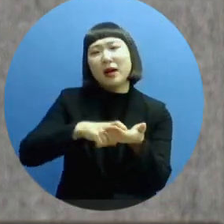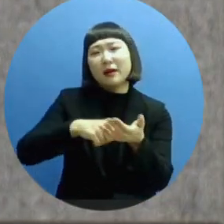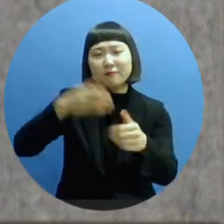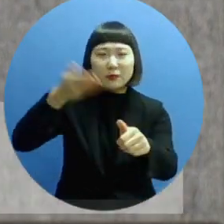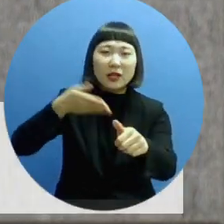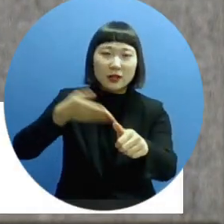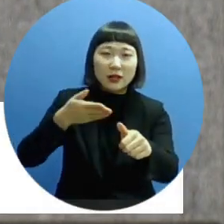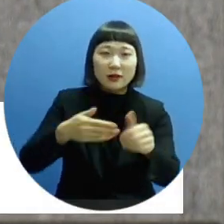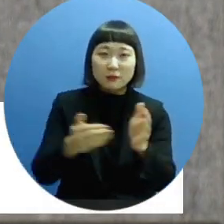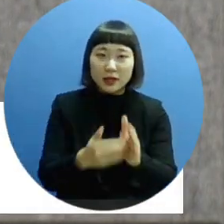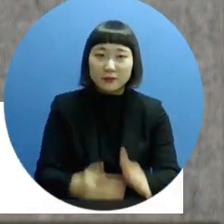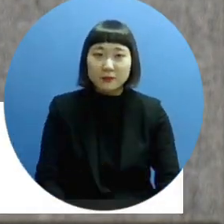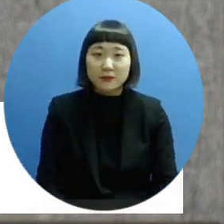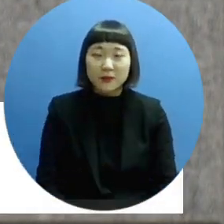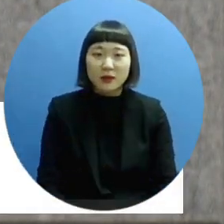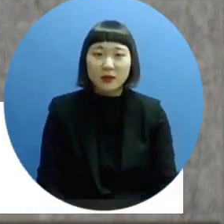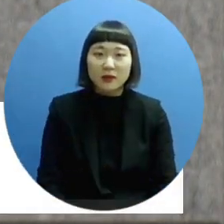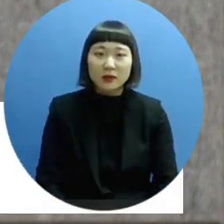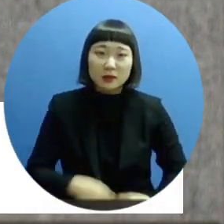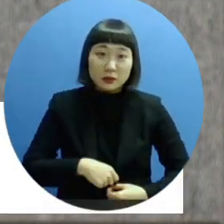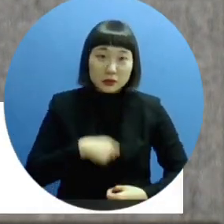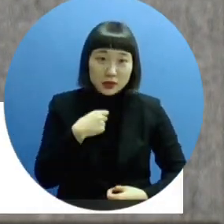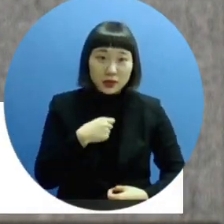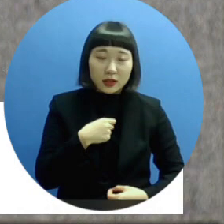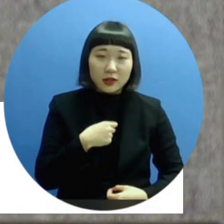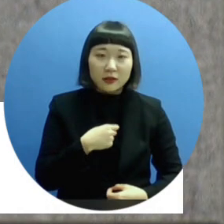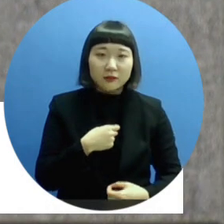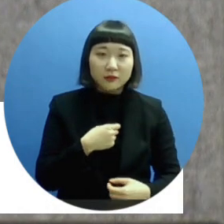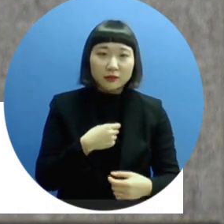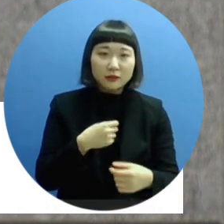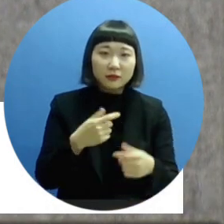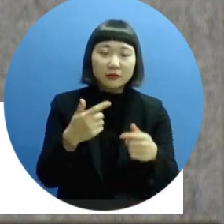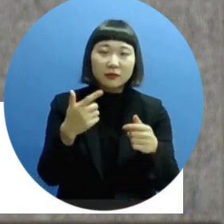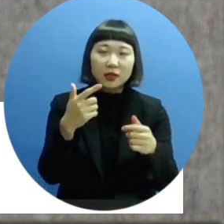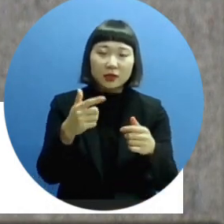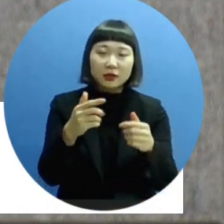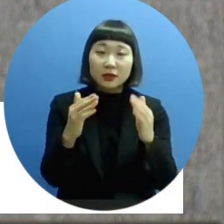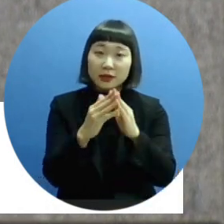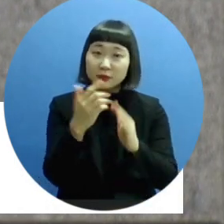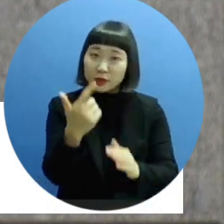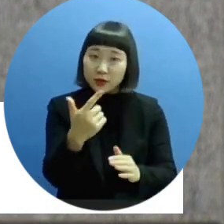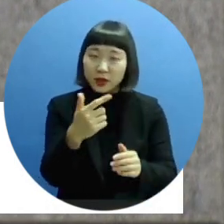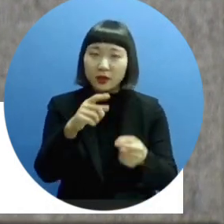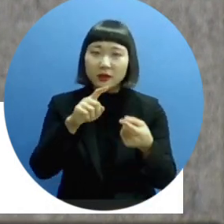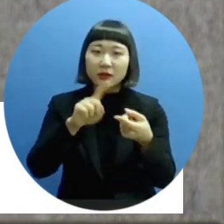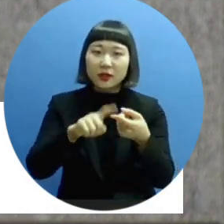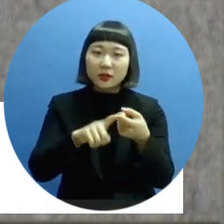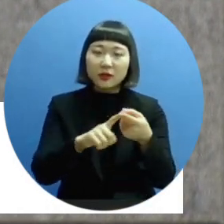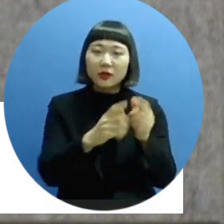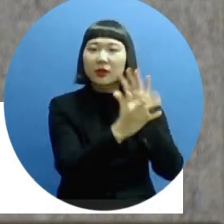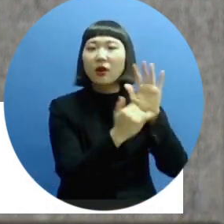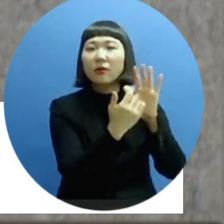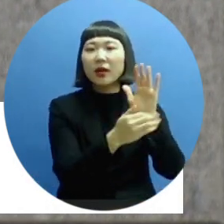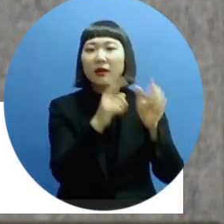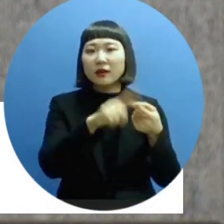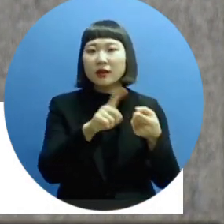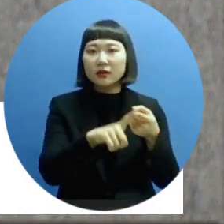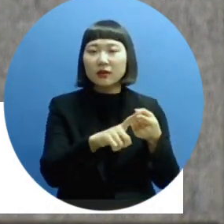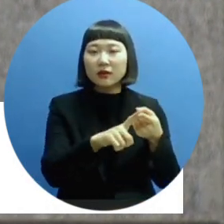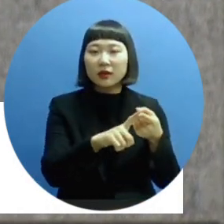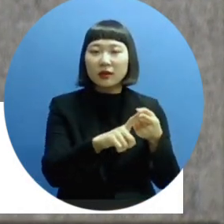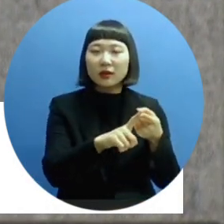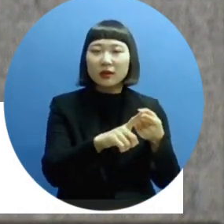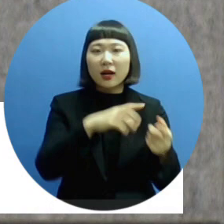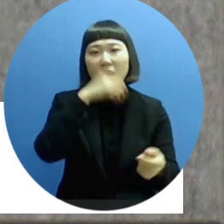6세대가 지금 벌써 낙찰이 됐습니다. 그래서 조금 전세 피해 센터,